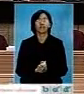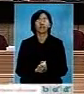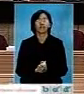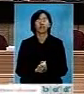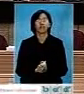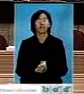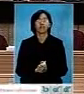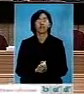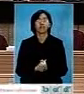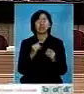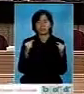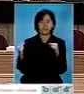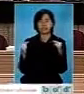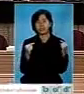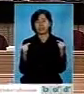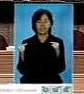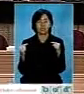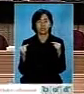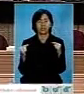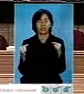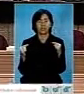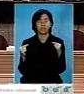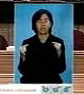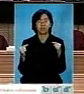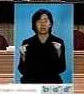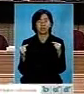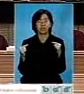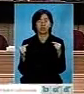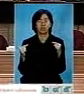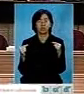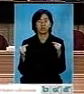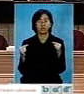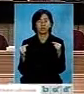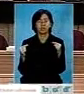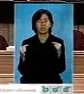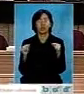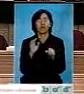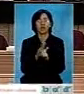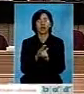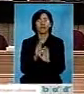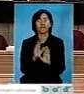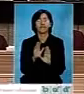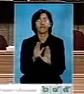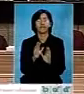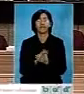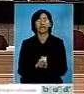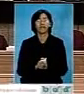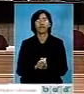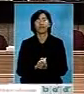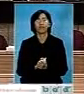านโตจริงนะท่านจาวสิก็ขึ้นมาอีกนะครับพอแล้วมั้งฮะท่านบุญยอดพอแล้วเชิญท่านเกียรติศักดิ์มาต่อไปครับ